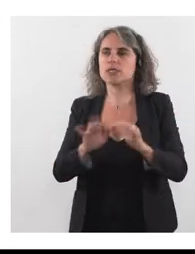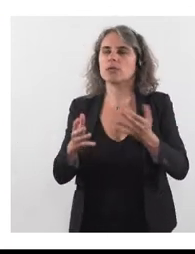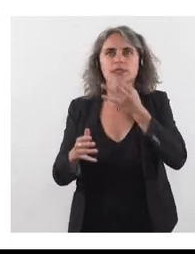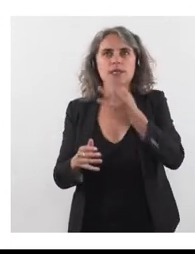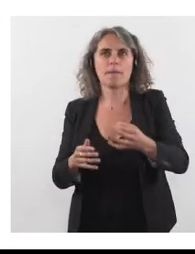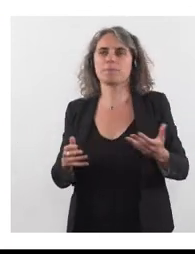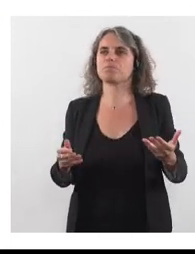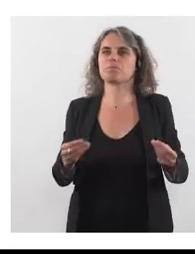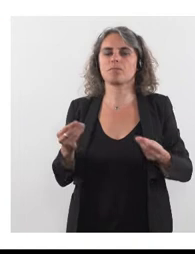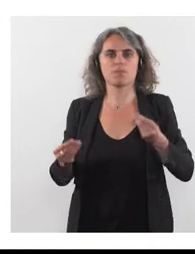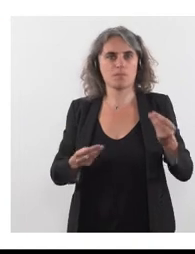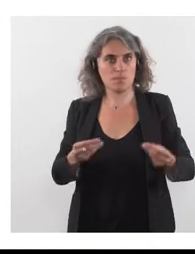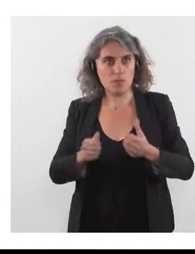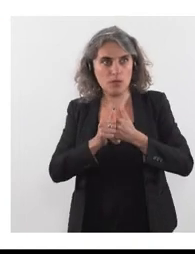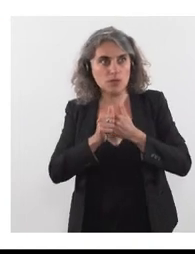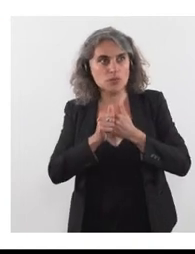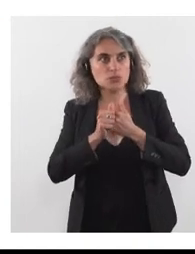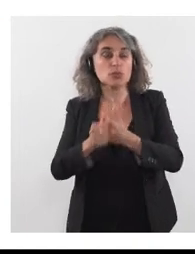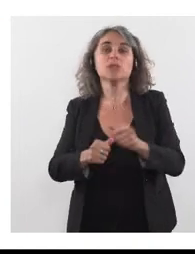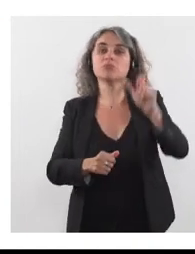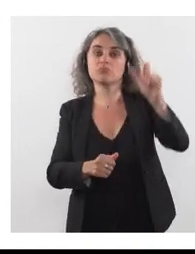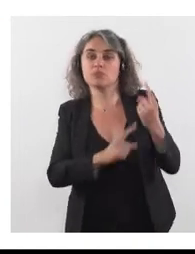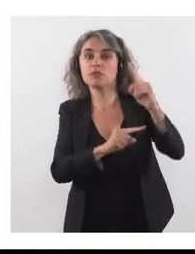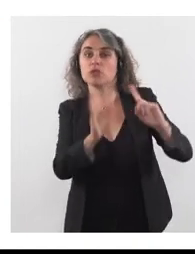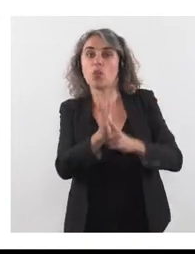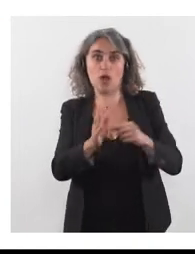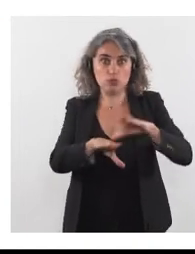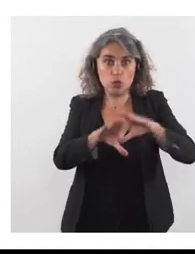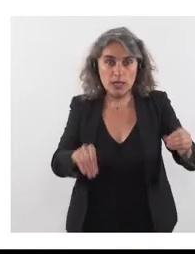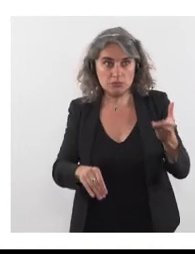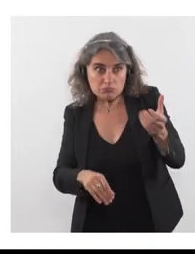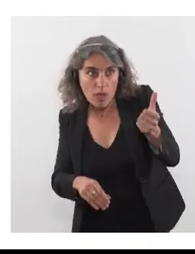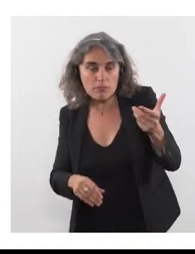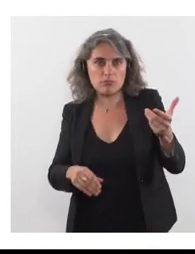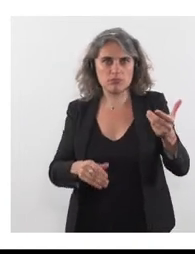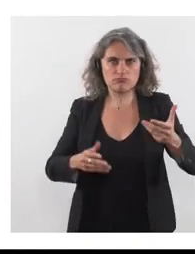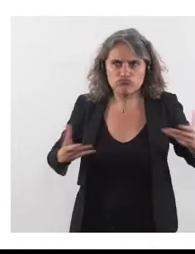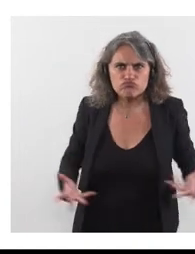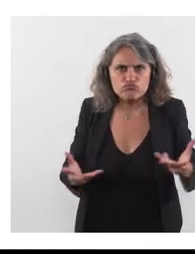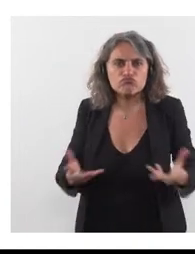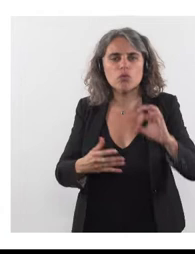des impulsions de l'ombudsman qui, en fonction de sa personnalité, va imprimer un